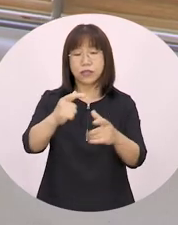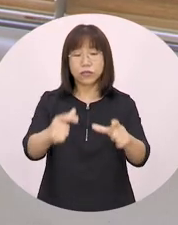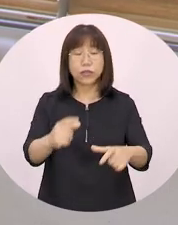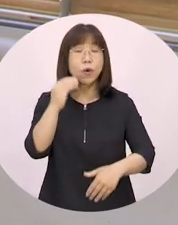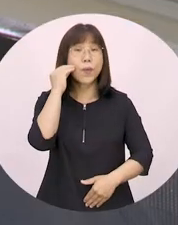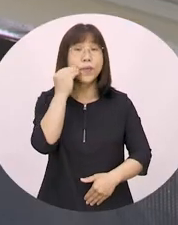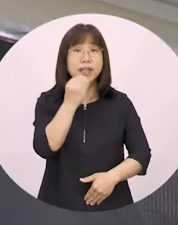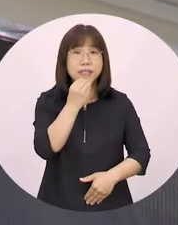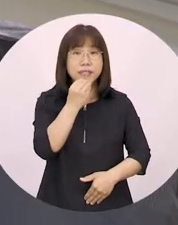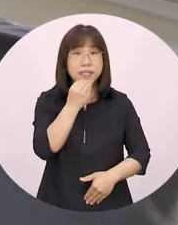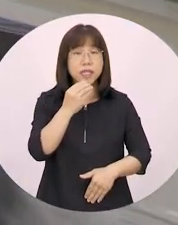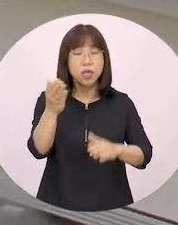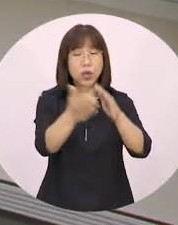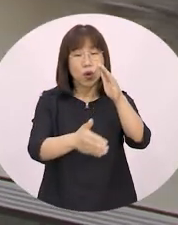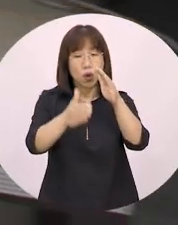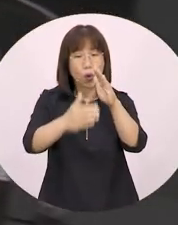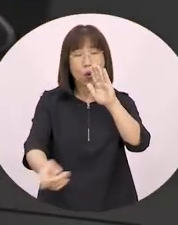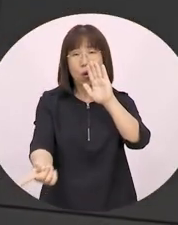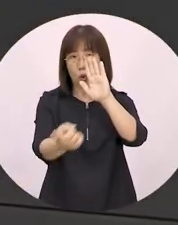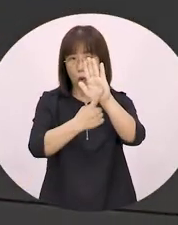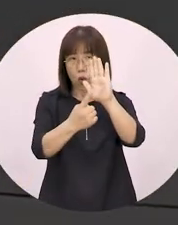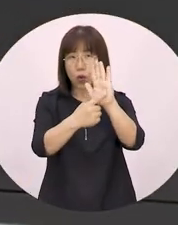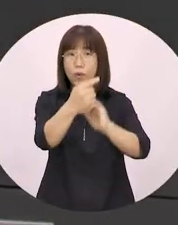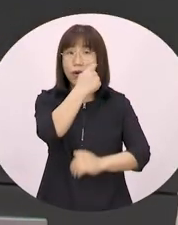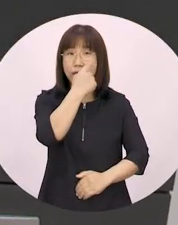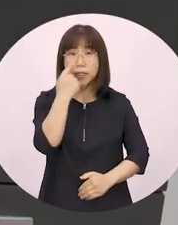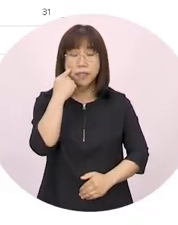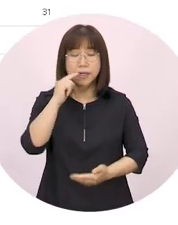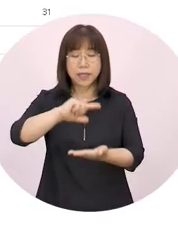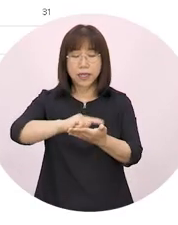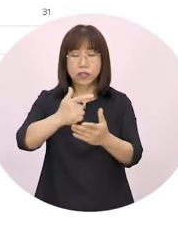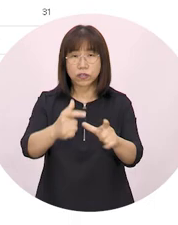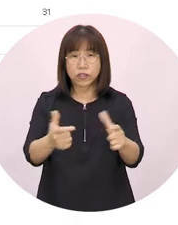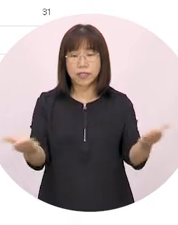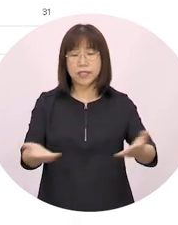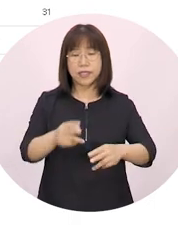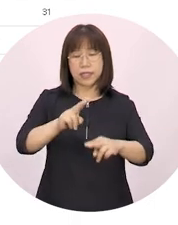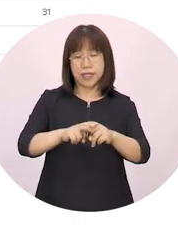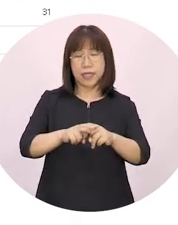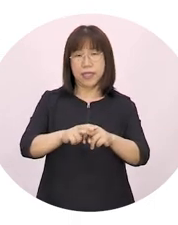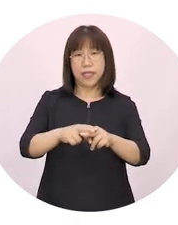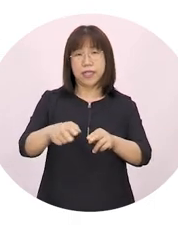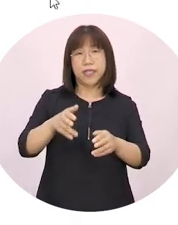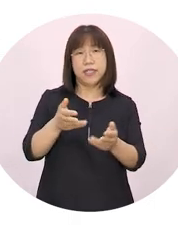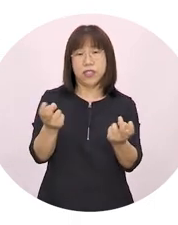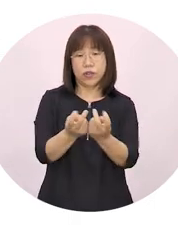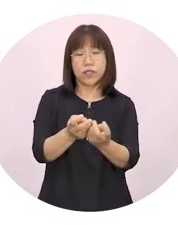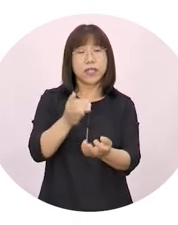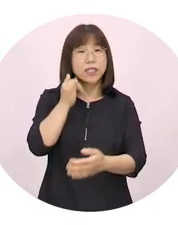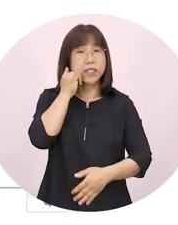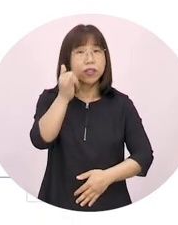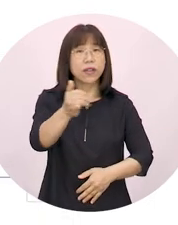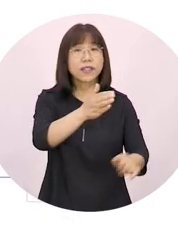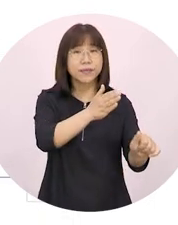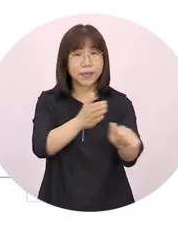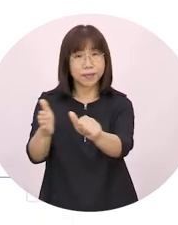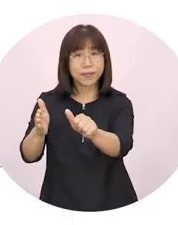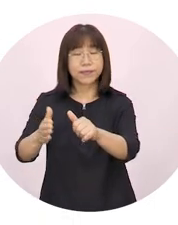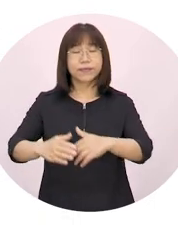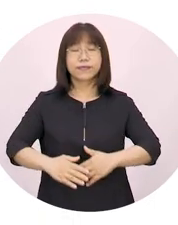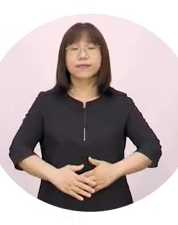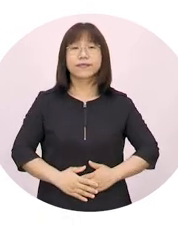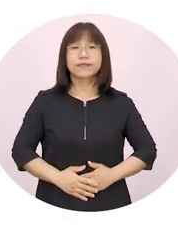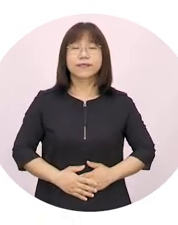자세한 사항은 강 소 구청 홈페이지 고시공고 에서 확인하거나 강서구청 일자리정책과 로 문의하면 됩니다